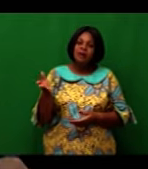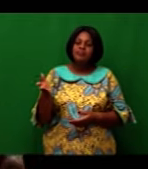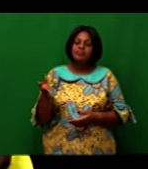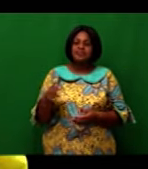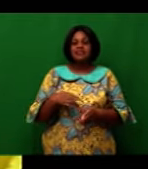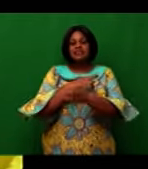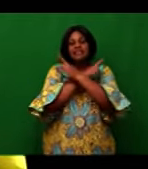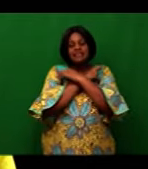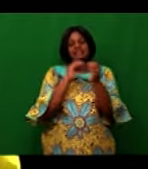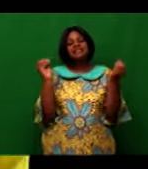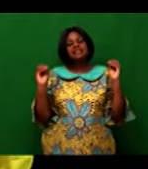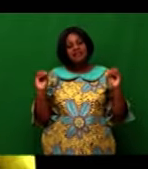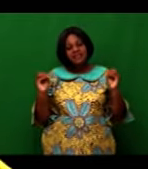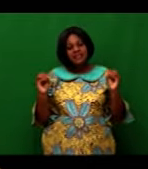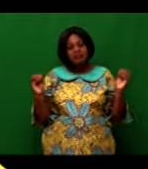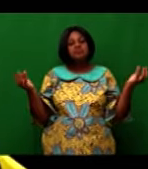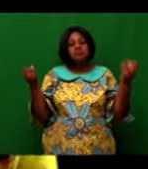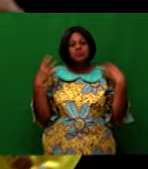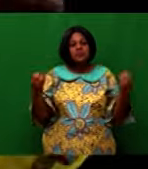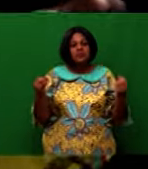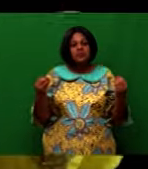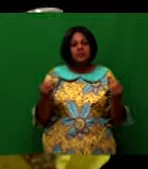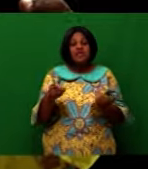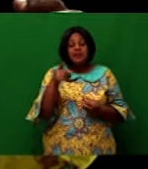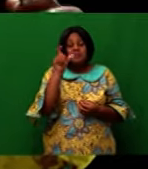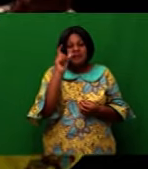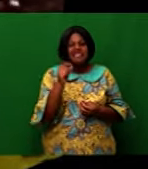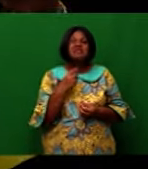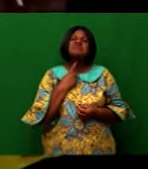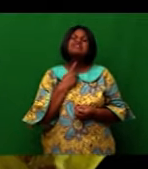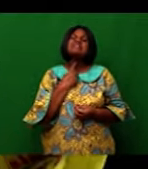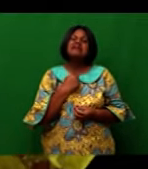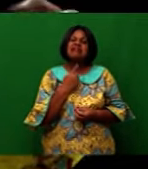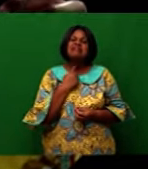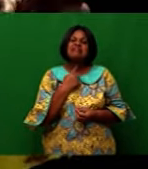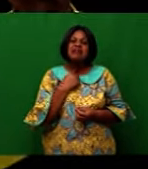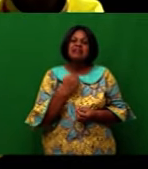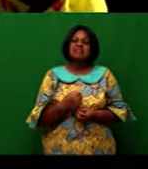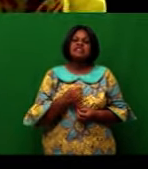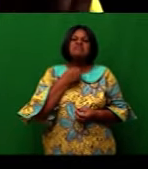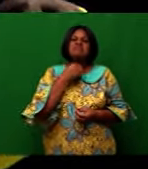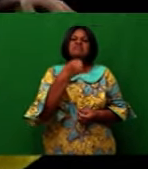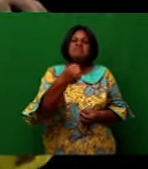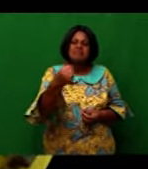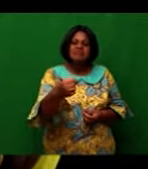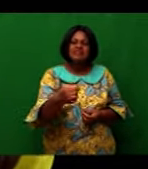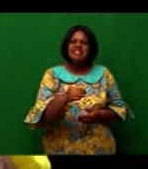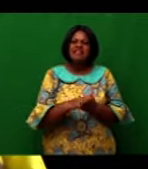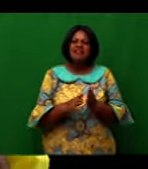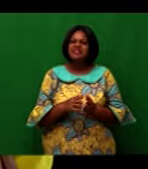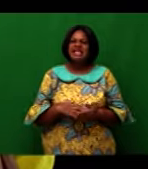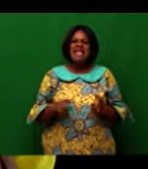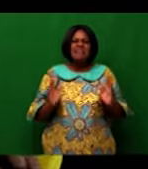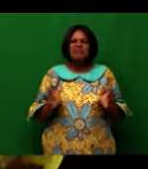munhu aite barika makaro ruchiva kusagutsikana nezvaainazvo